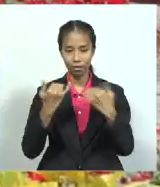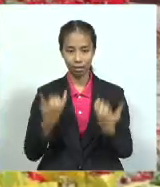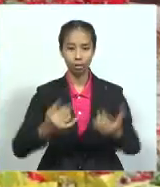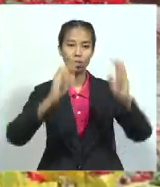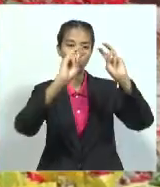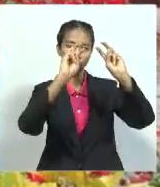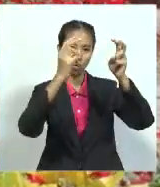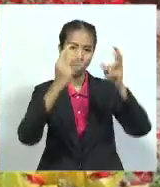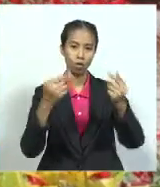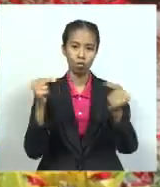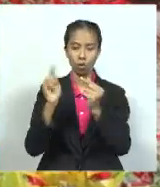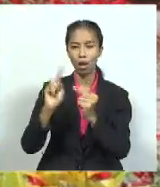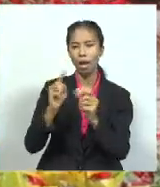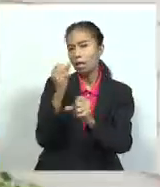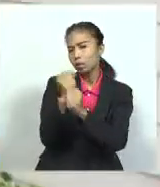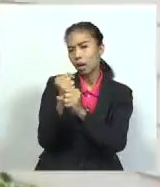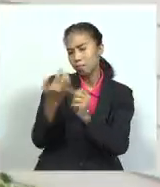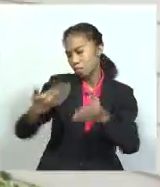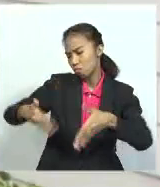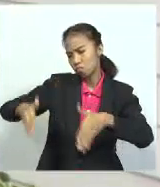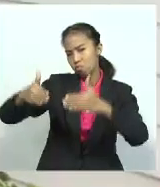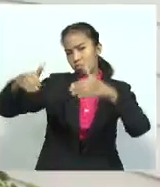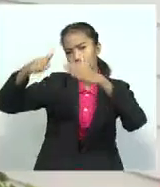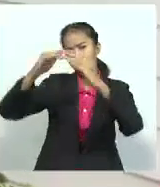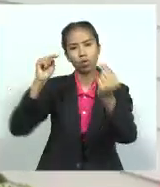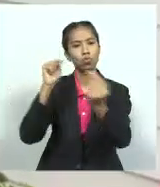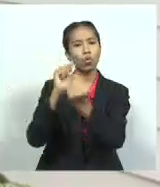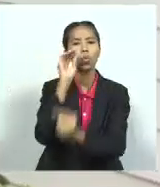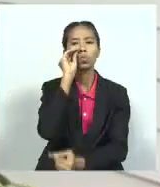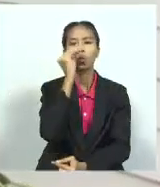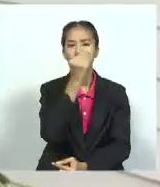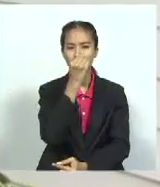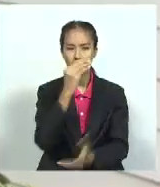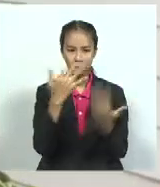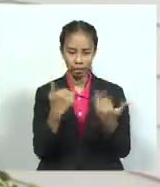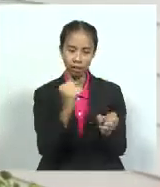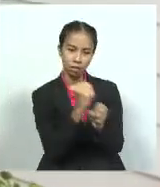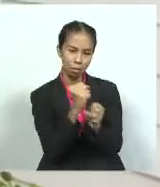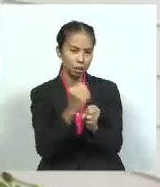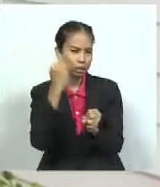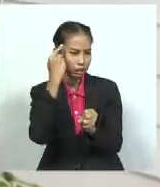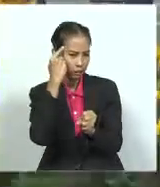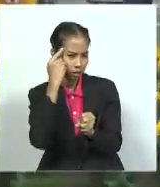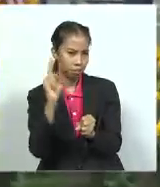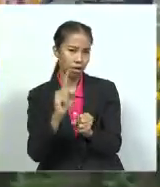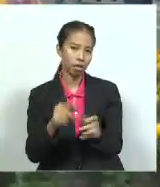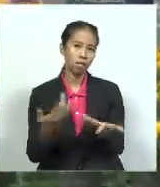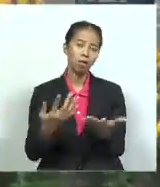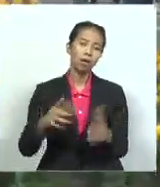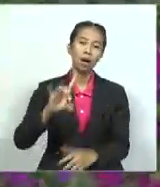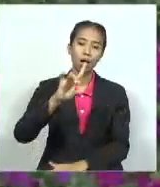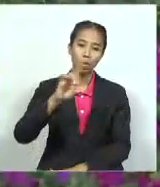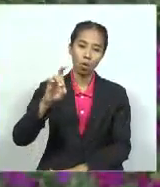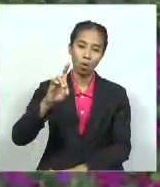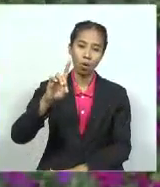านว่าปราสาทแห่งดอกไม้โดยเทศบาลขอนแก่นเนี่ยนะคะเขาก็มีการสร้างสรรค์พื้นที่